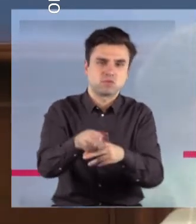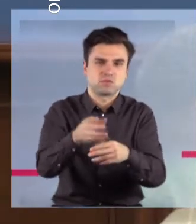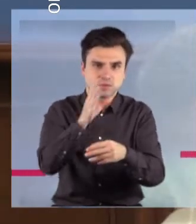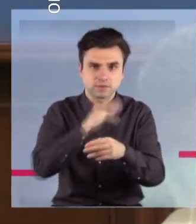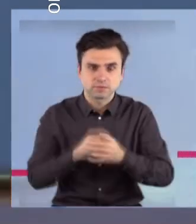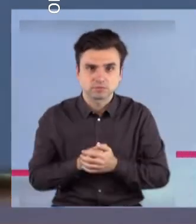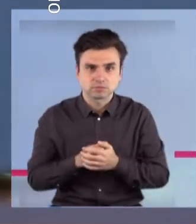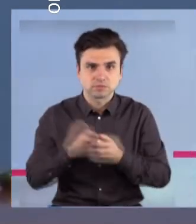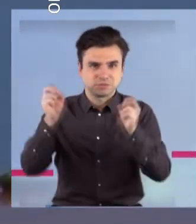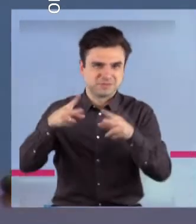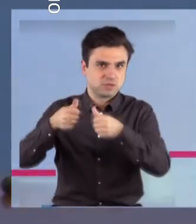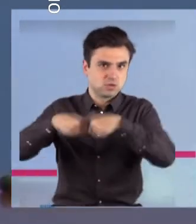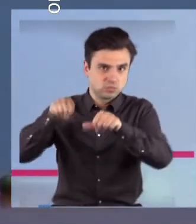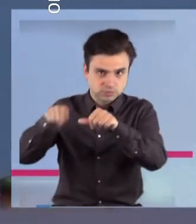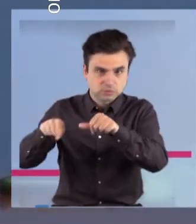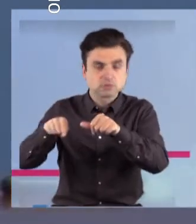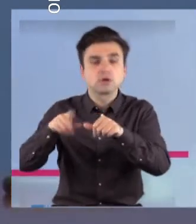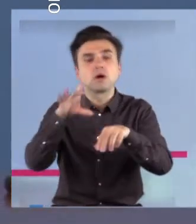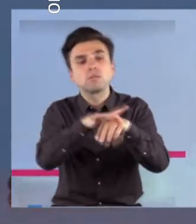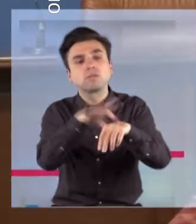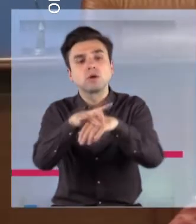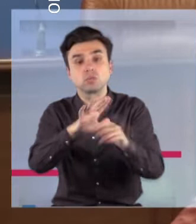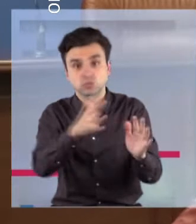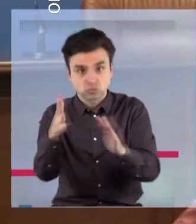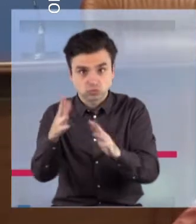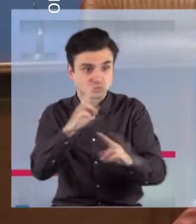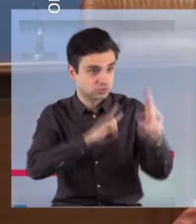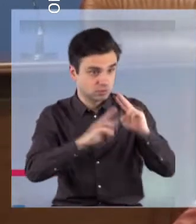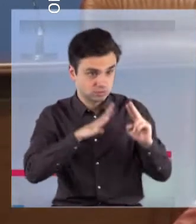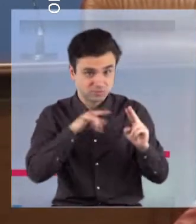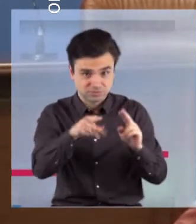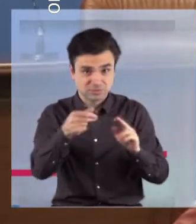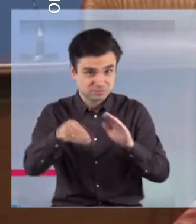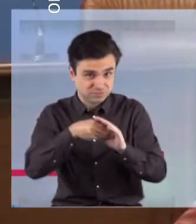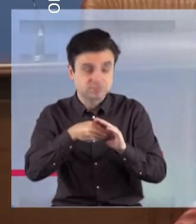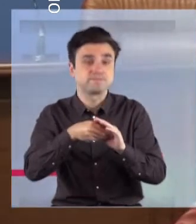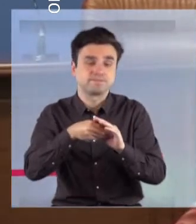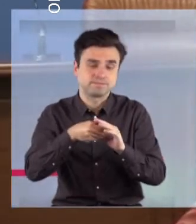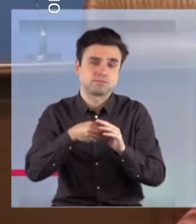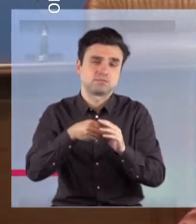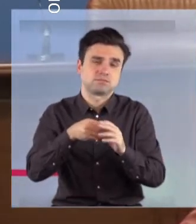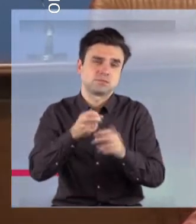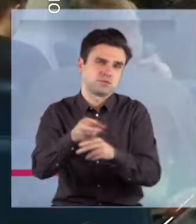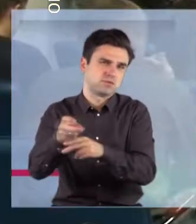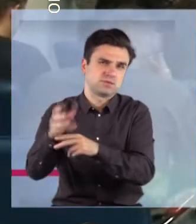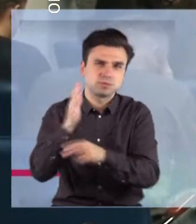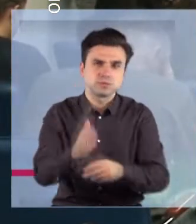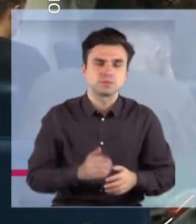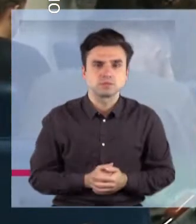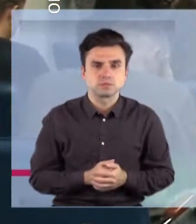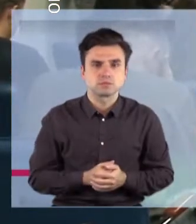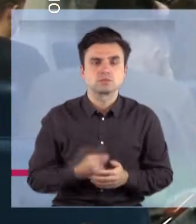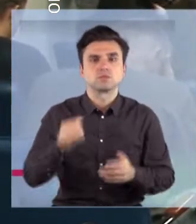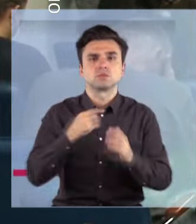За словами прем'єра, бізнес, що стикається, наприклад, з вимаганням хабарів з боку чиновників, тепер може звертатися до такої